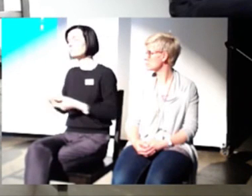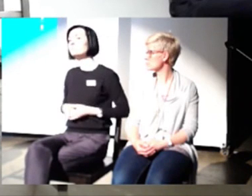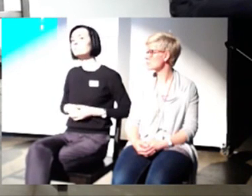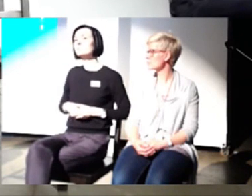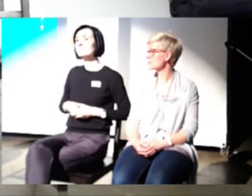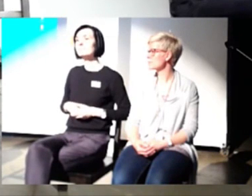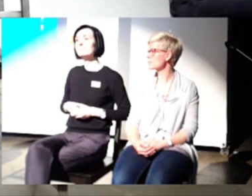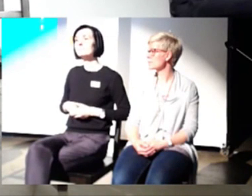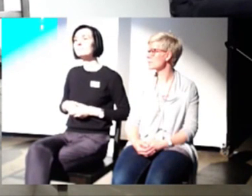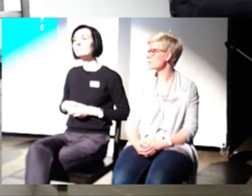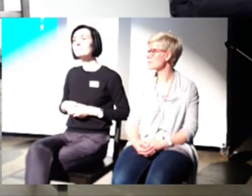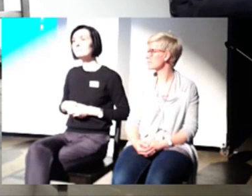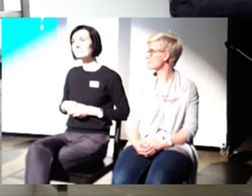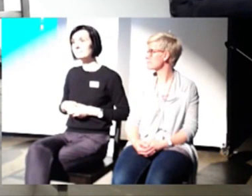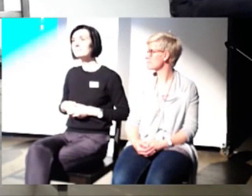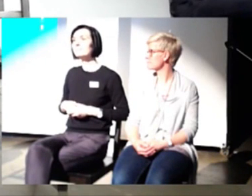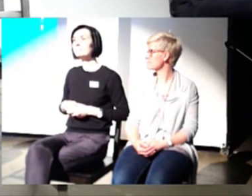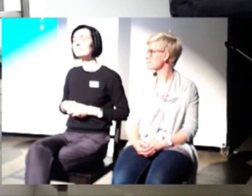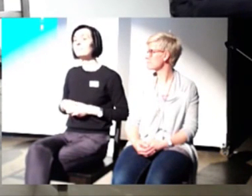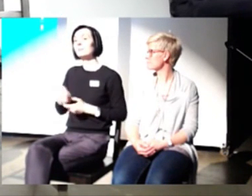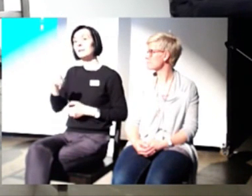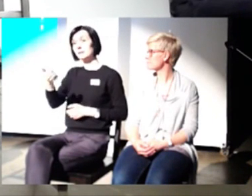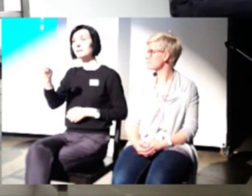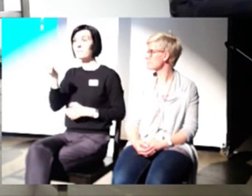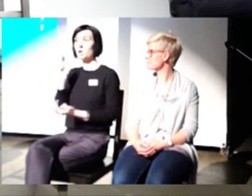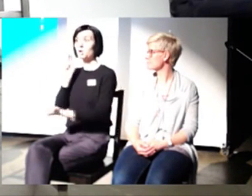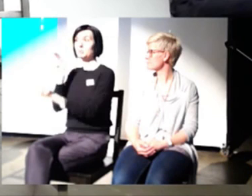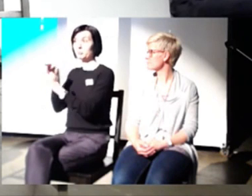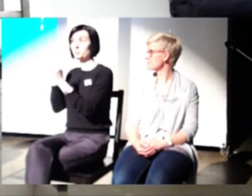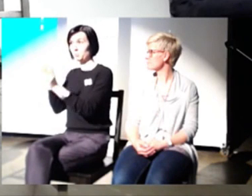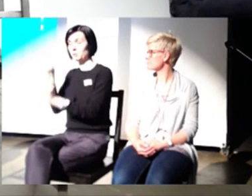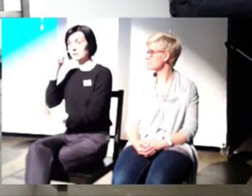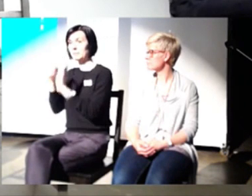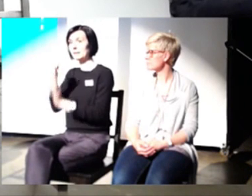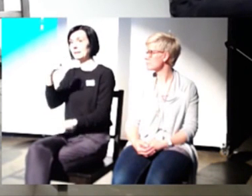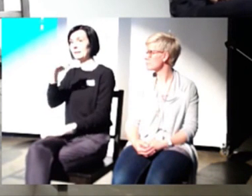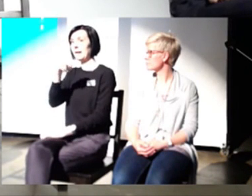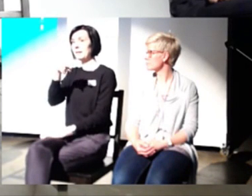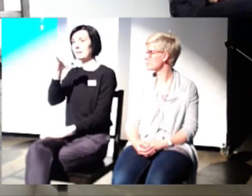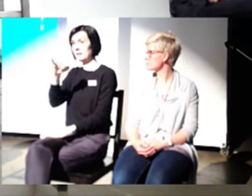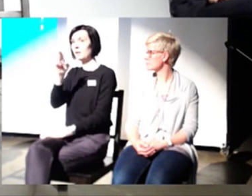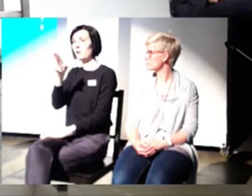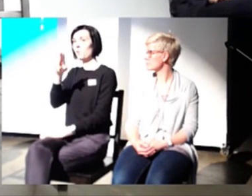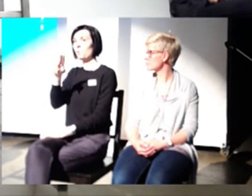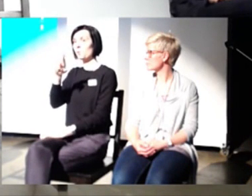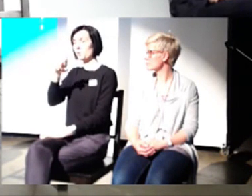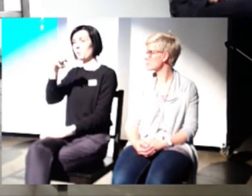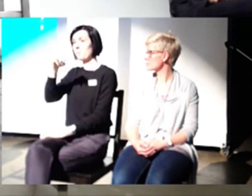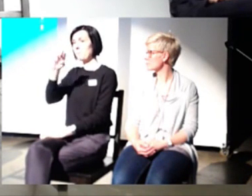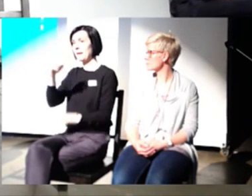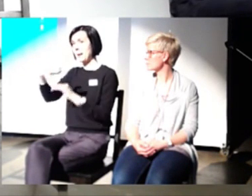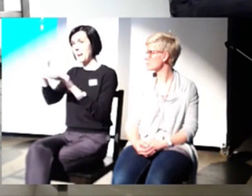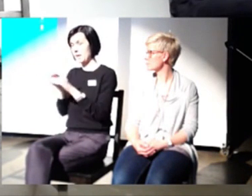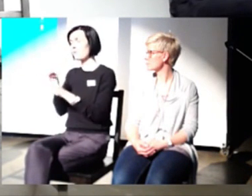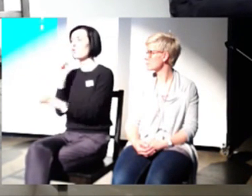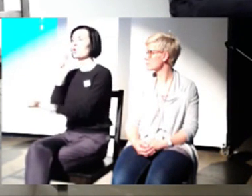sitten innostua itsekin laittamaan esimerkiksi Jenni Hurven vielä sinne Hiapin toimistolle, mutta Jenni